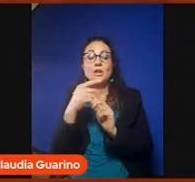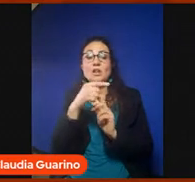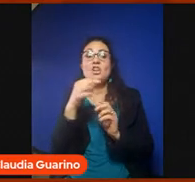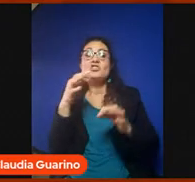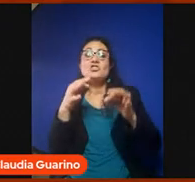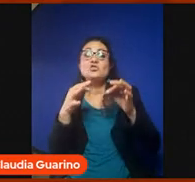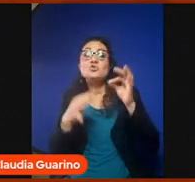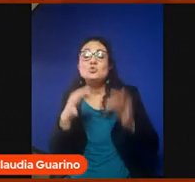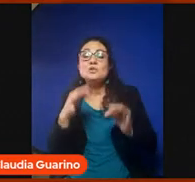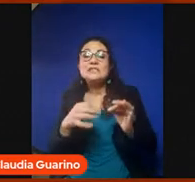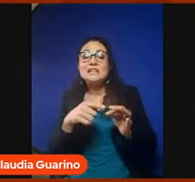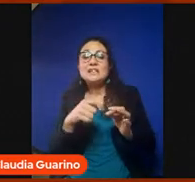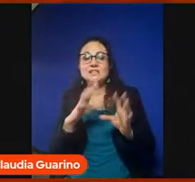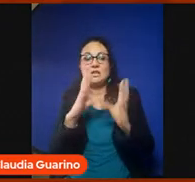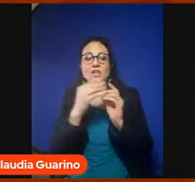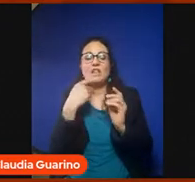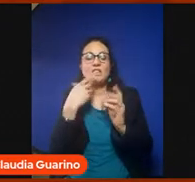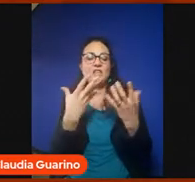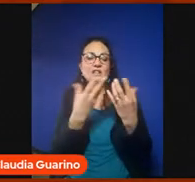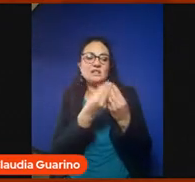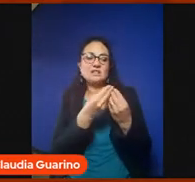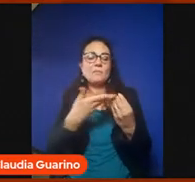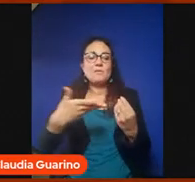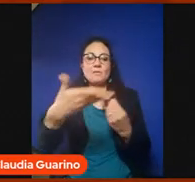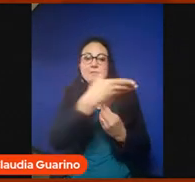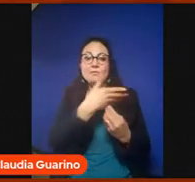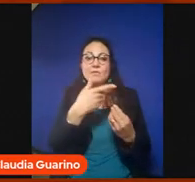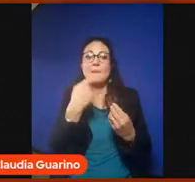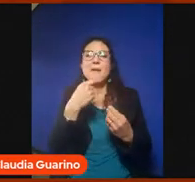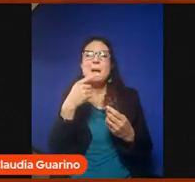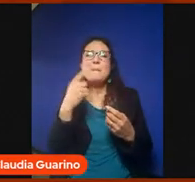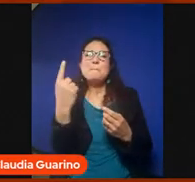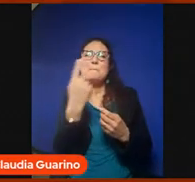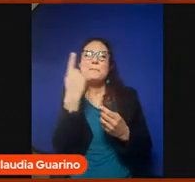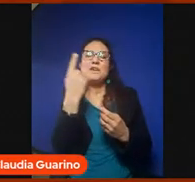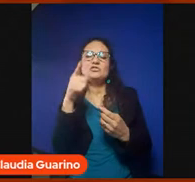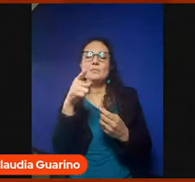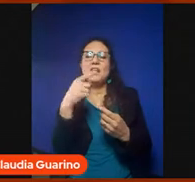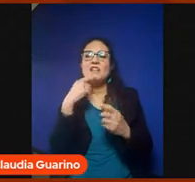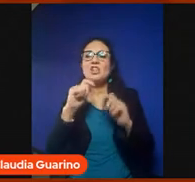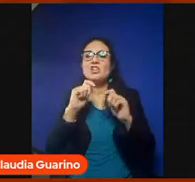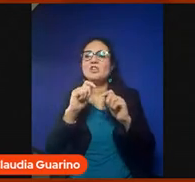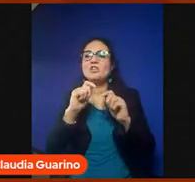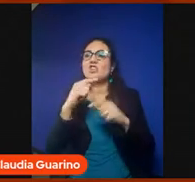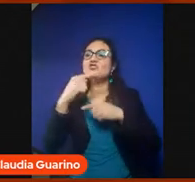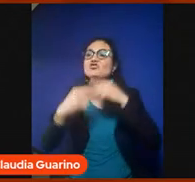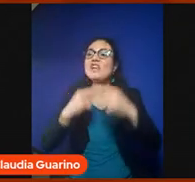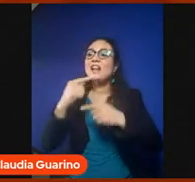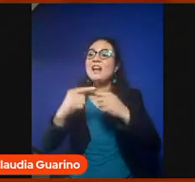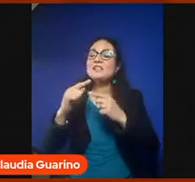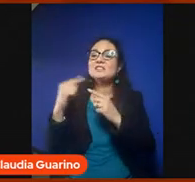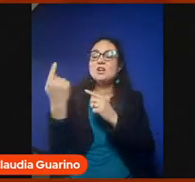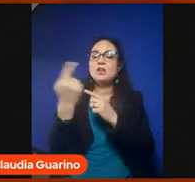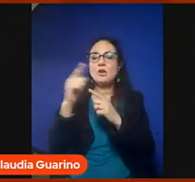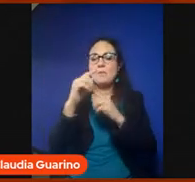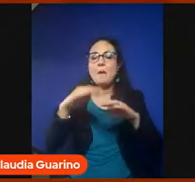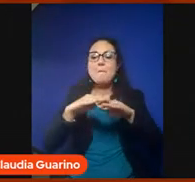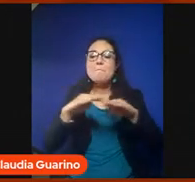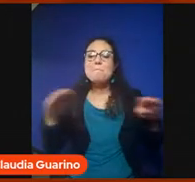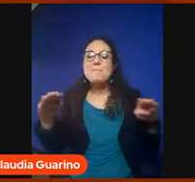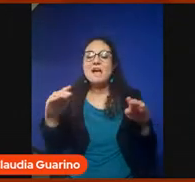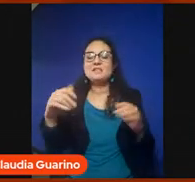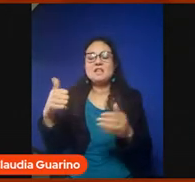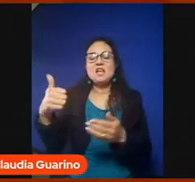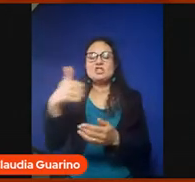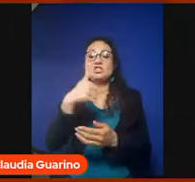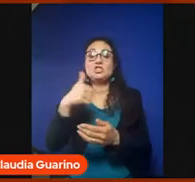generazioni, più la Laudato Si, perché il principio di giustizia tra generazioni è il principio etico alla base del concetto di sostenibilità.